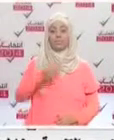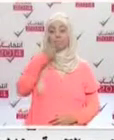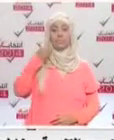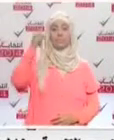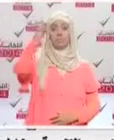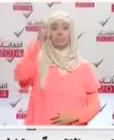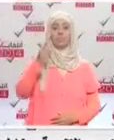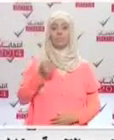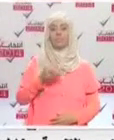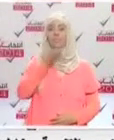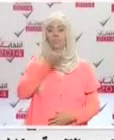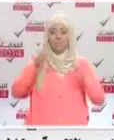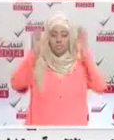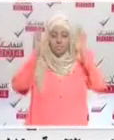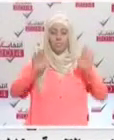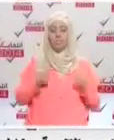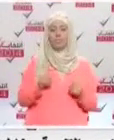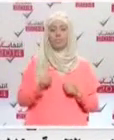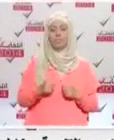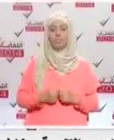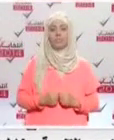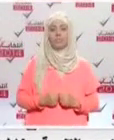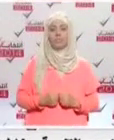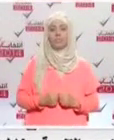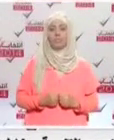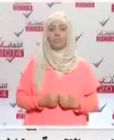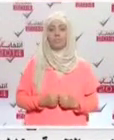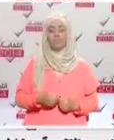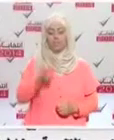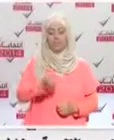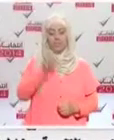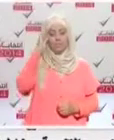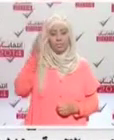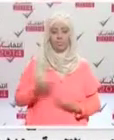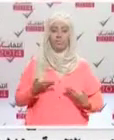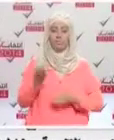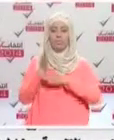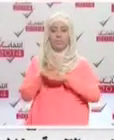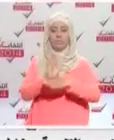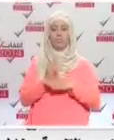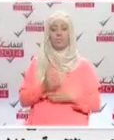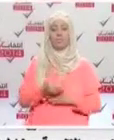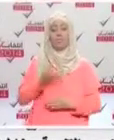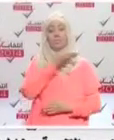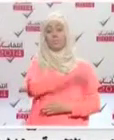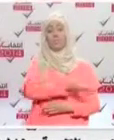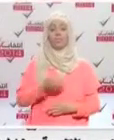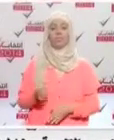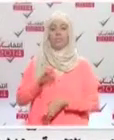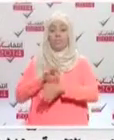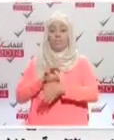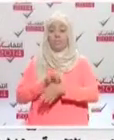بسم الله الرحمن الرحيم، والصلاة والسلام على أشرف المرسلين. السلام عليكم. نقدم روحي، أنا فتحي بوقديدة،